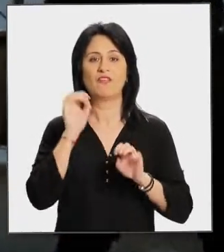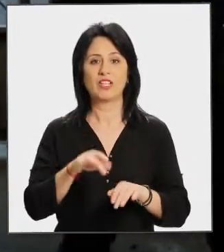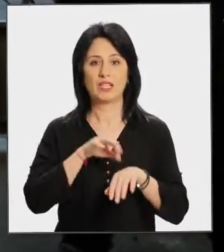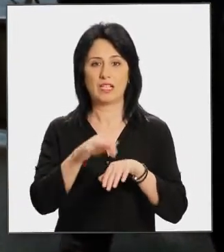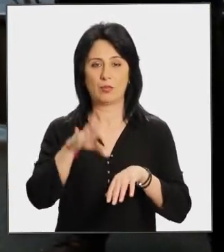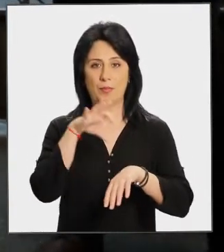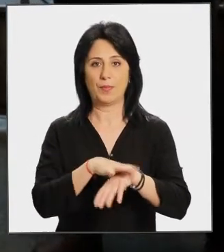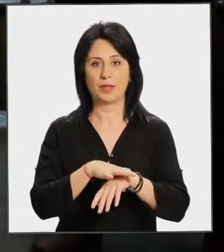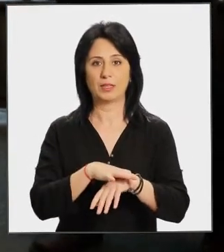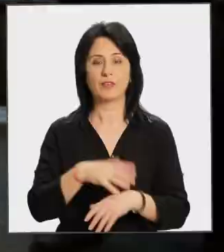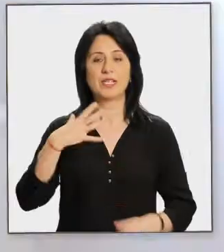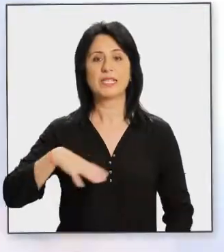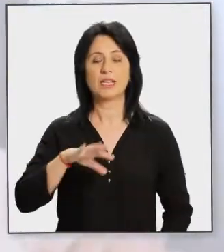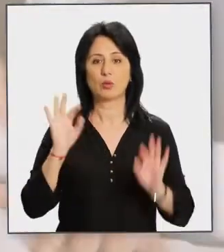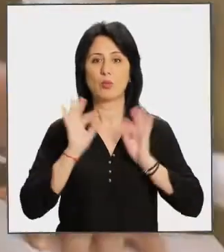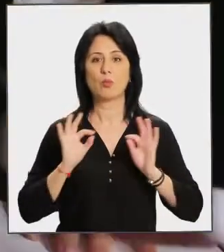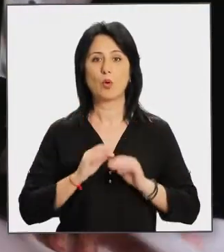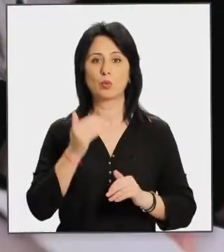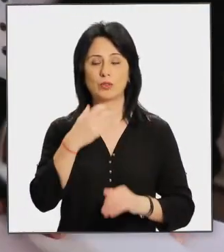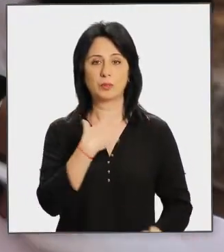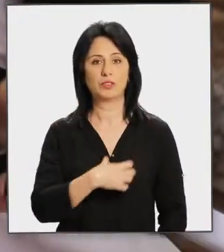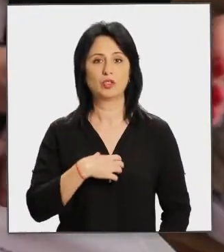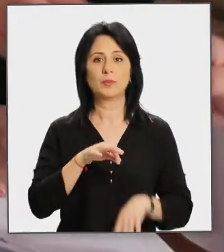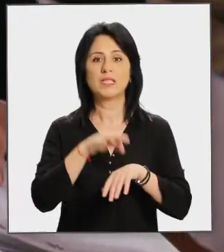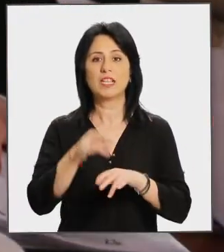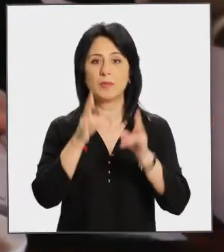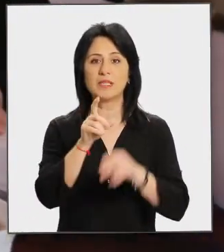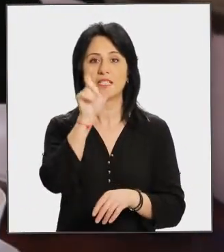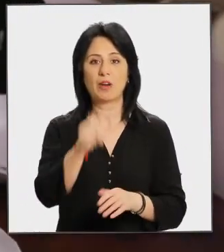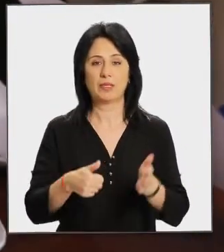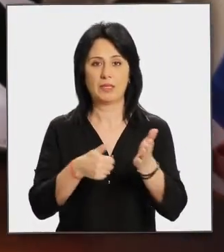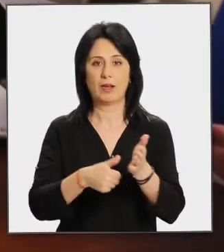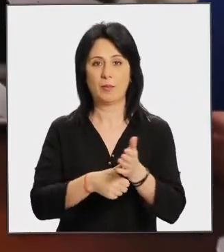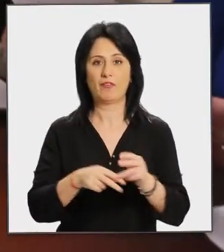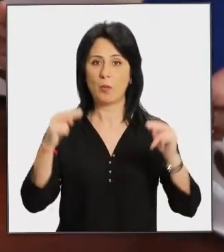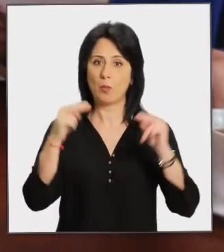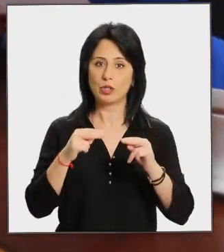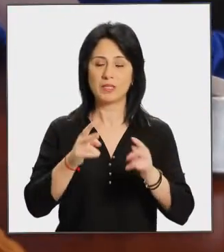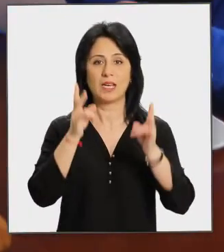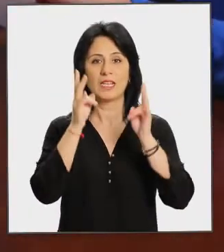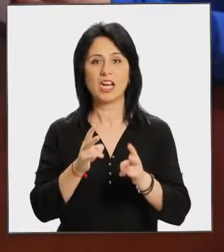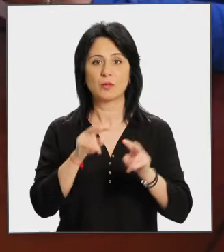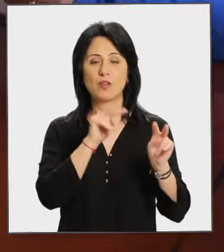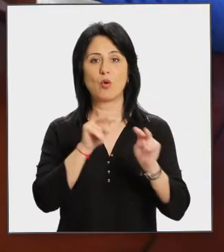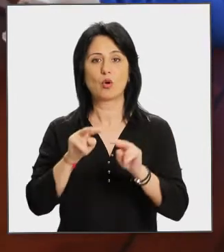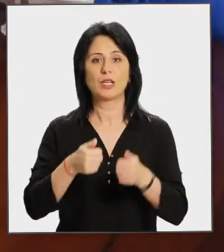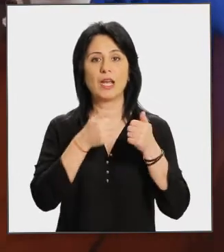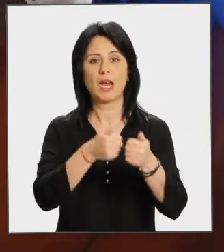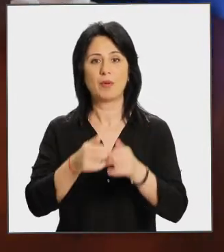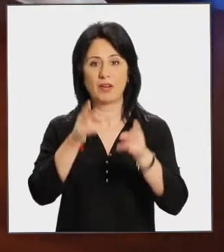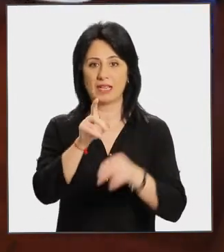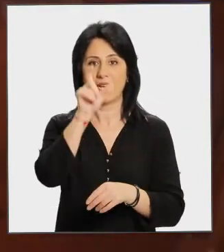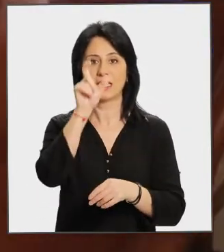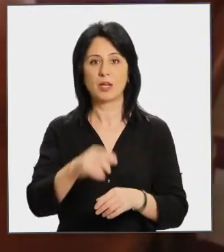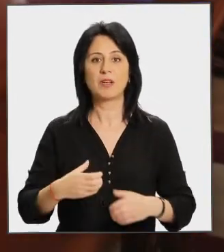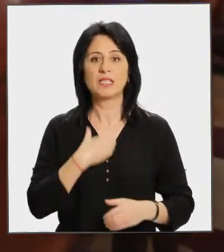ვიდრე ძალადობის ფაქტი. საქართველოს პროკურატურისთვის მნიშვნელოვანია ძალადობის მსხვერპლის დახმარება. მოწმისა და დაზარალებულის კოორდინატორები